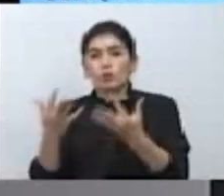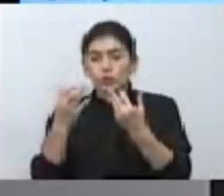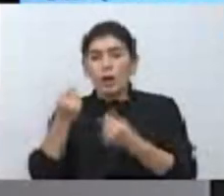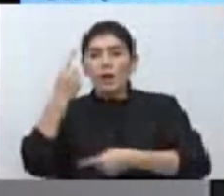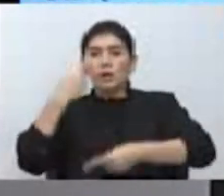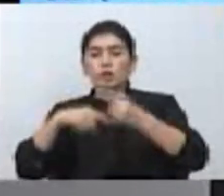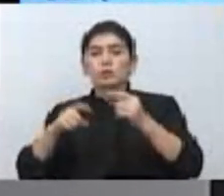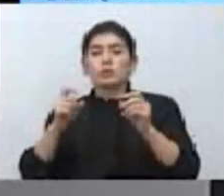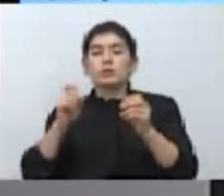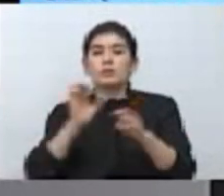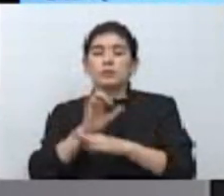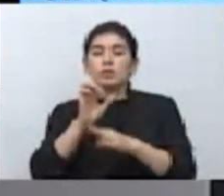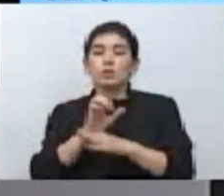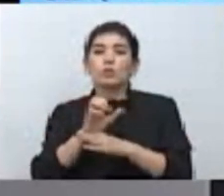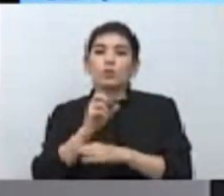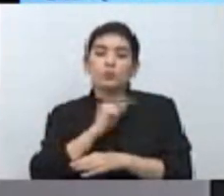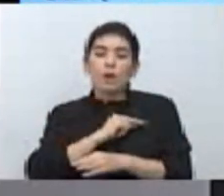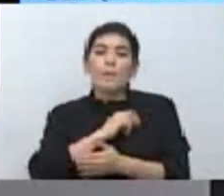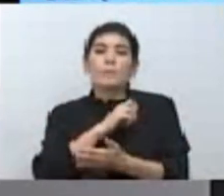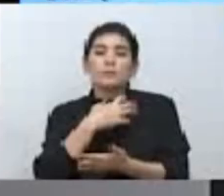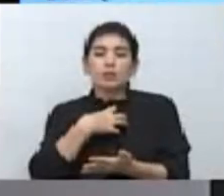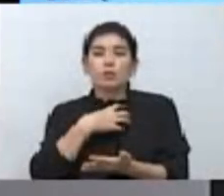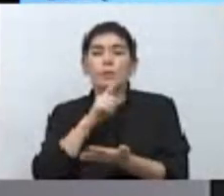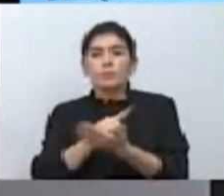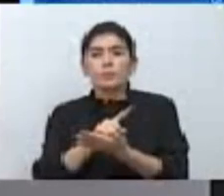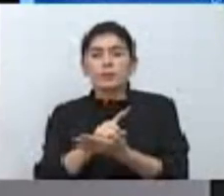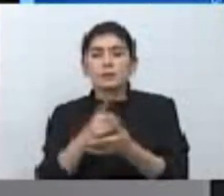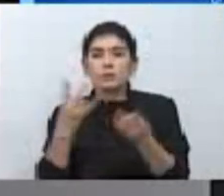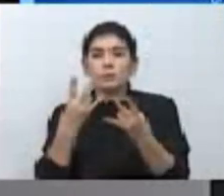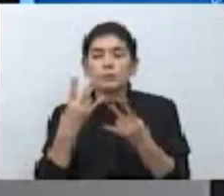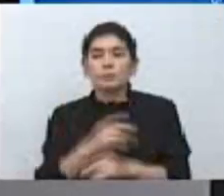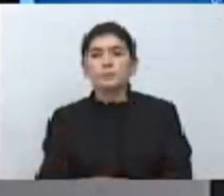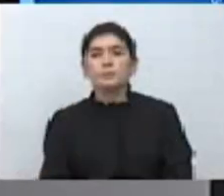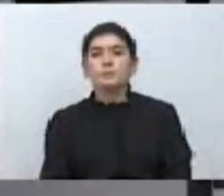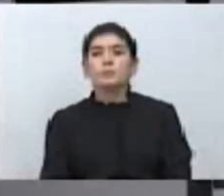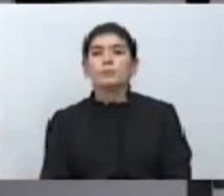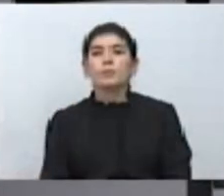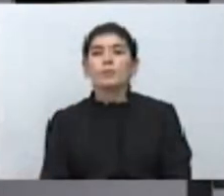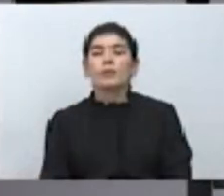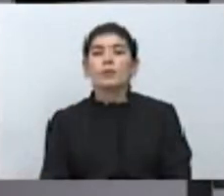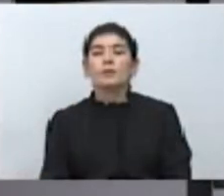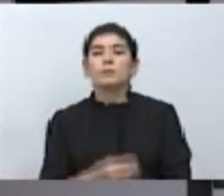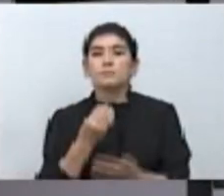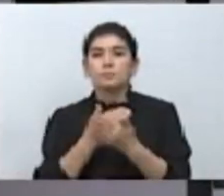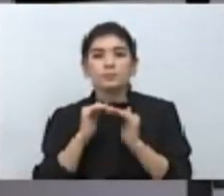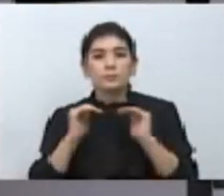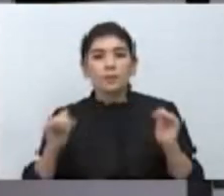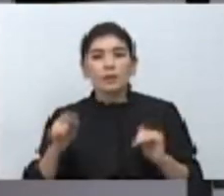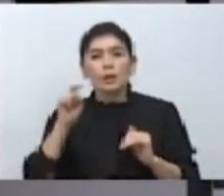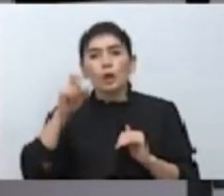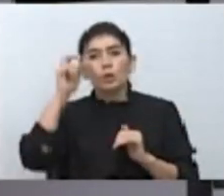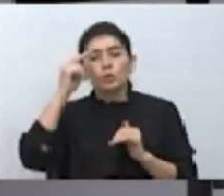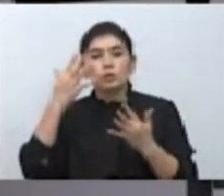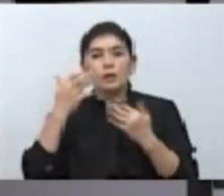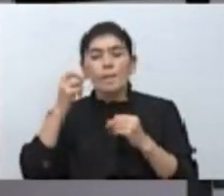qayta ishlashni yo'lga qo'yish muhim masalalardan biri hisoblanadi. Aziz o'quvchilar,